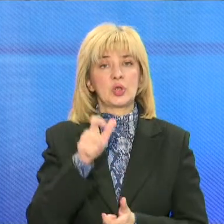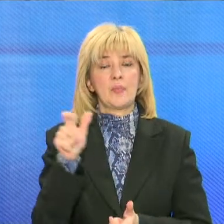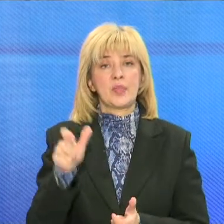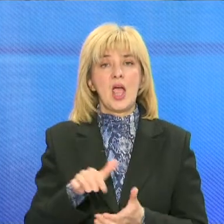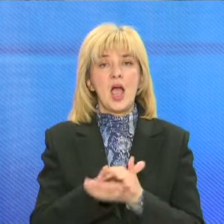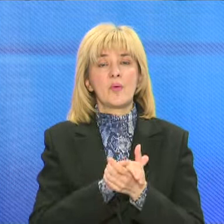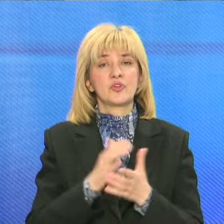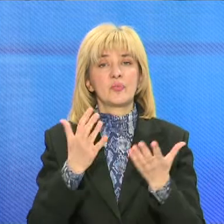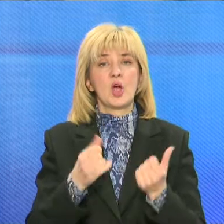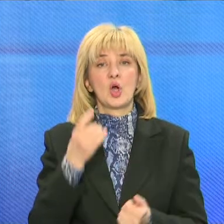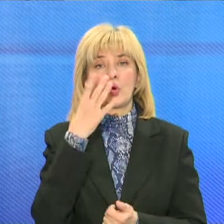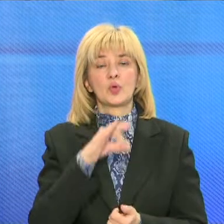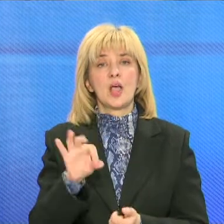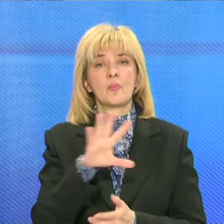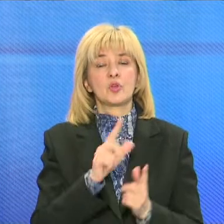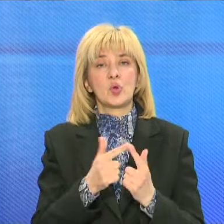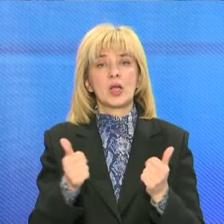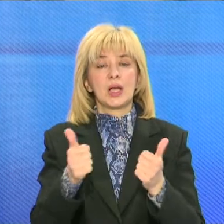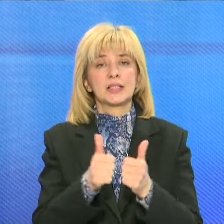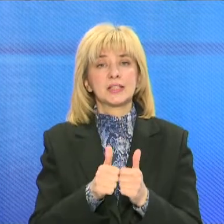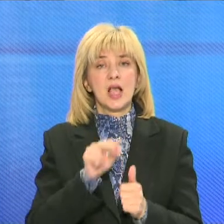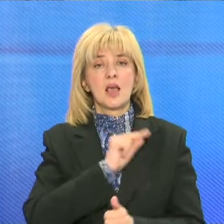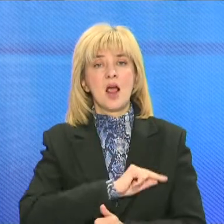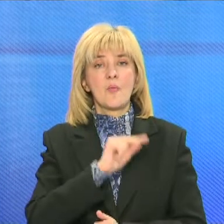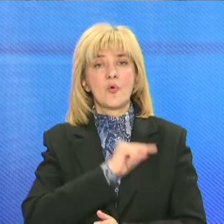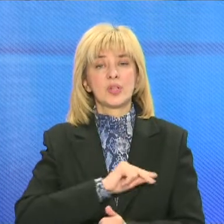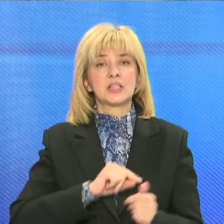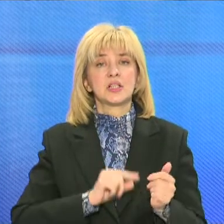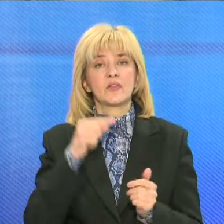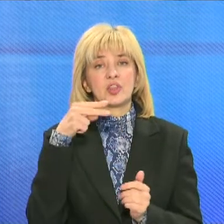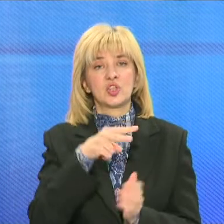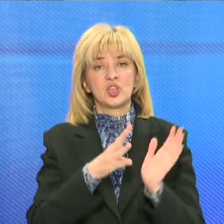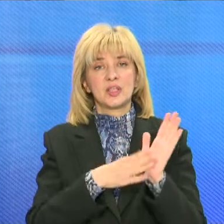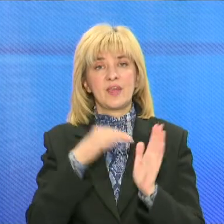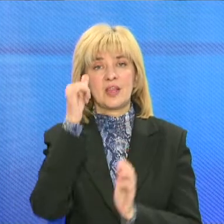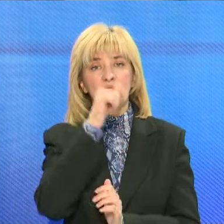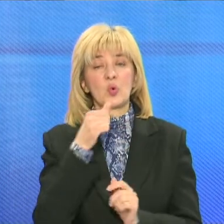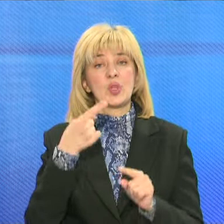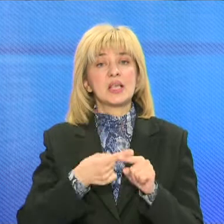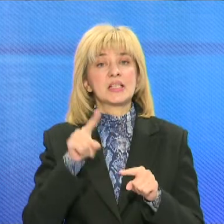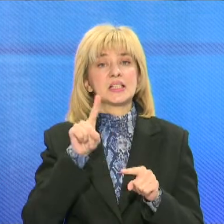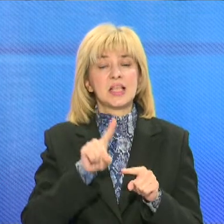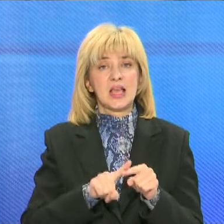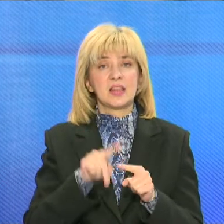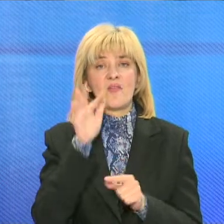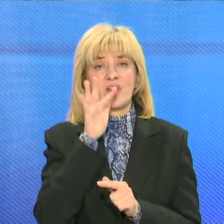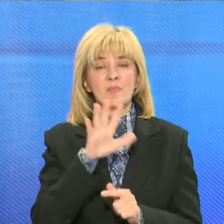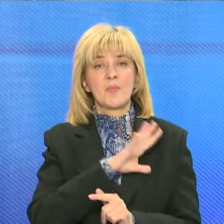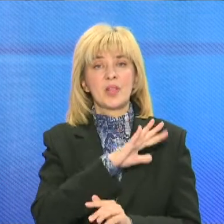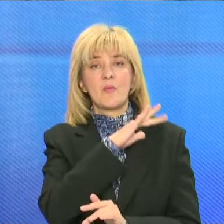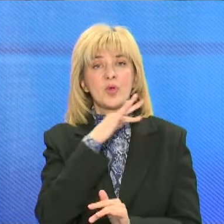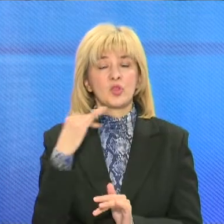приемная Гродненской областной организации работает с 2009 года. За это время было